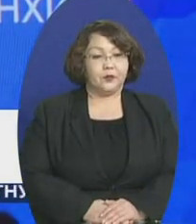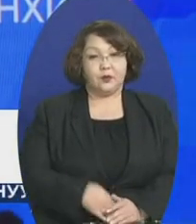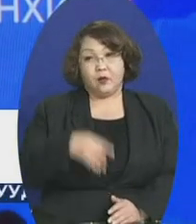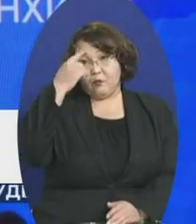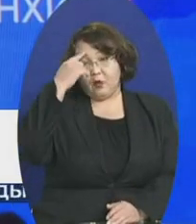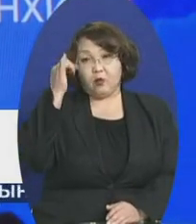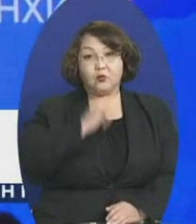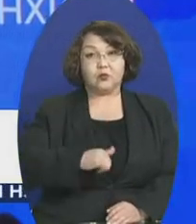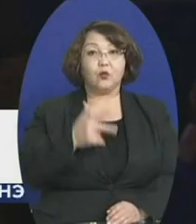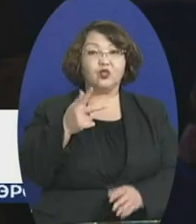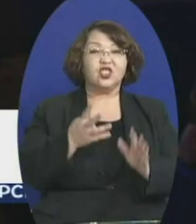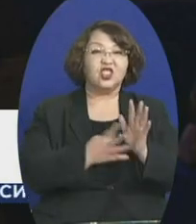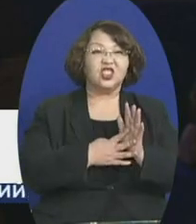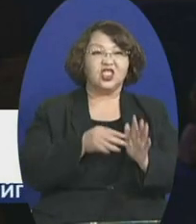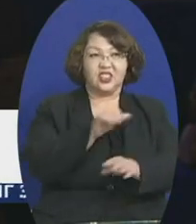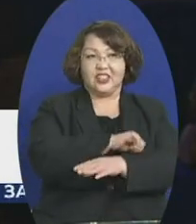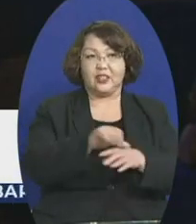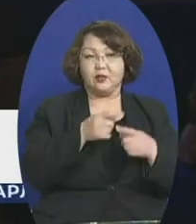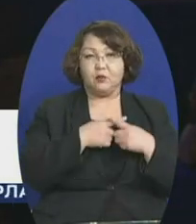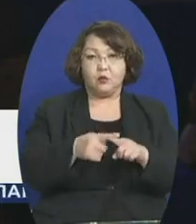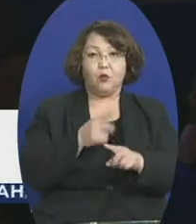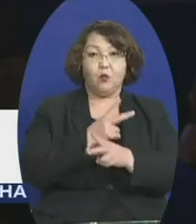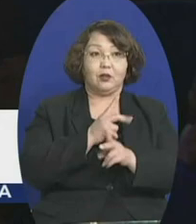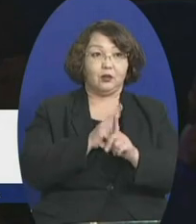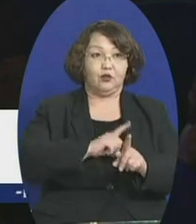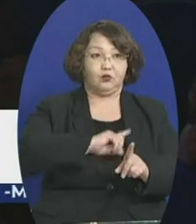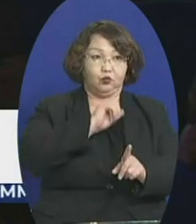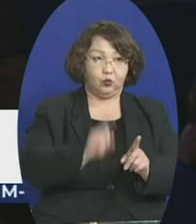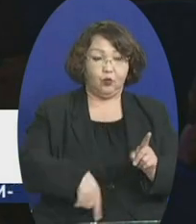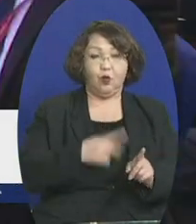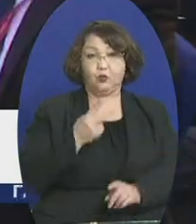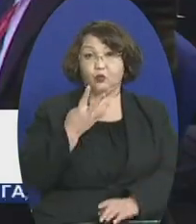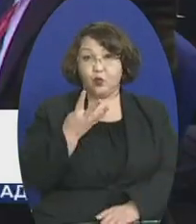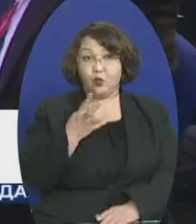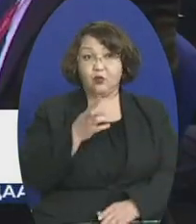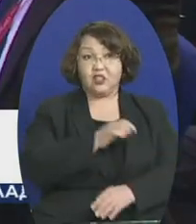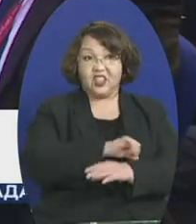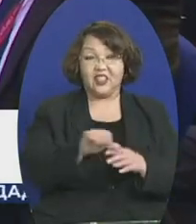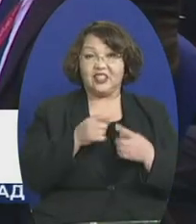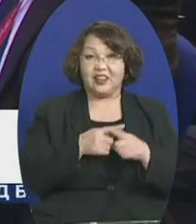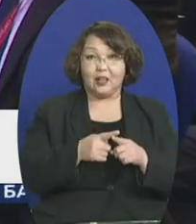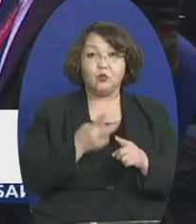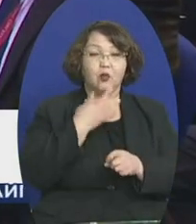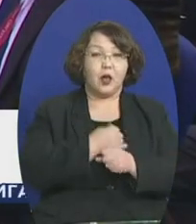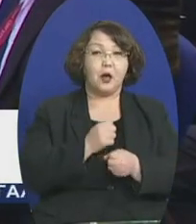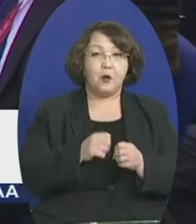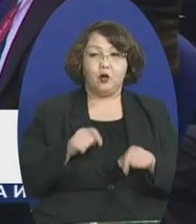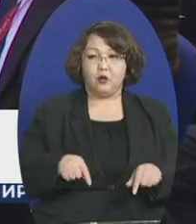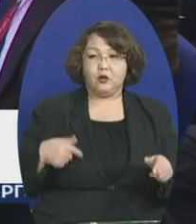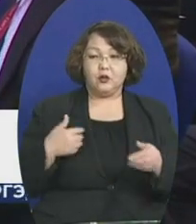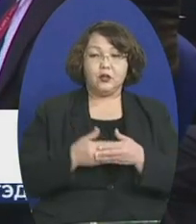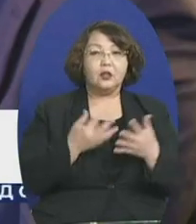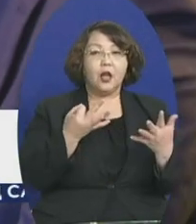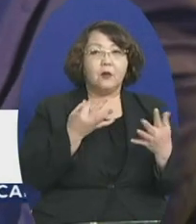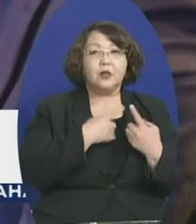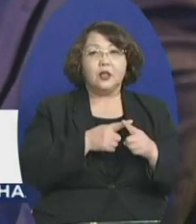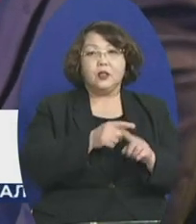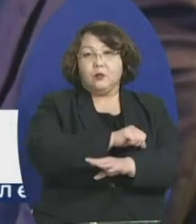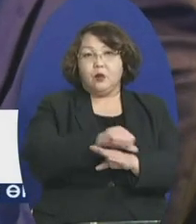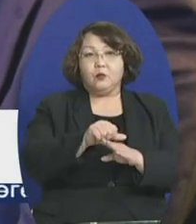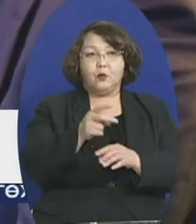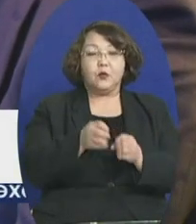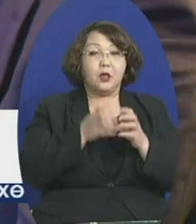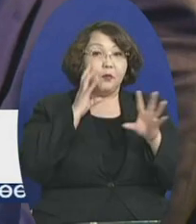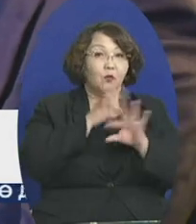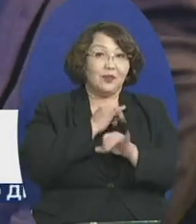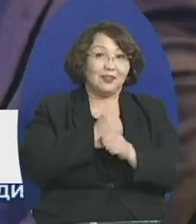Монгол улсад 39 бомбт эргэцүүлэн хүрээнд байгаагаас 24 бомбт үйл ажиллагаа явуулж байна. Өнөөдрийн байдлаар 8 бомбт төр бүтээн байгуулалтын ажлууд хийж байна.